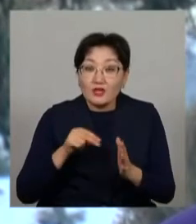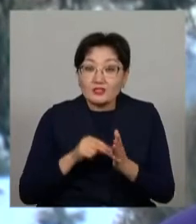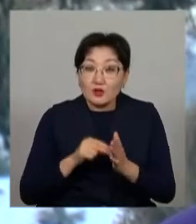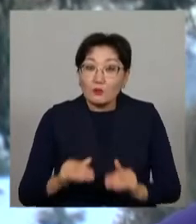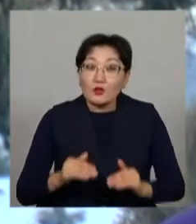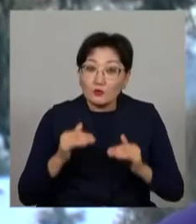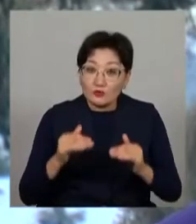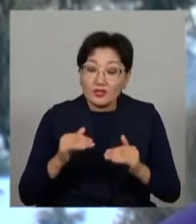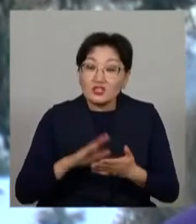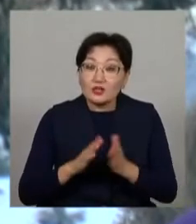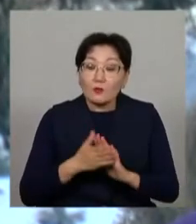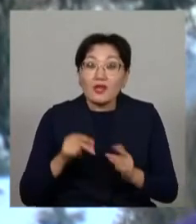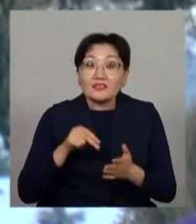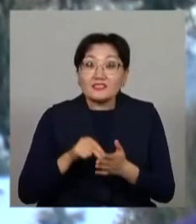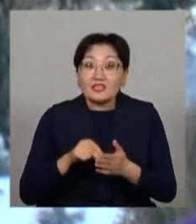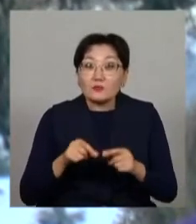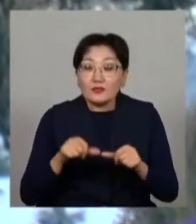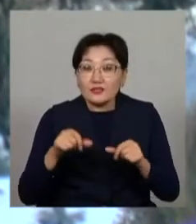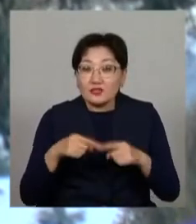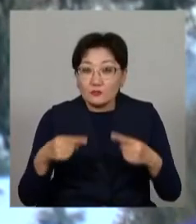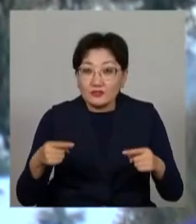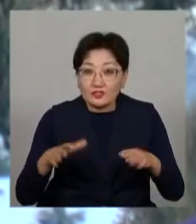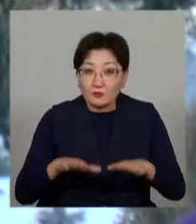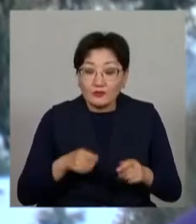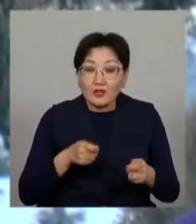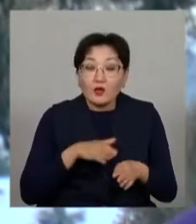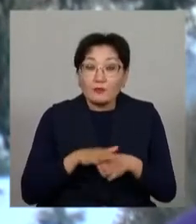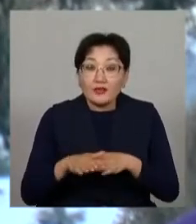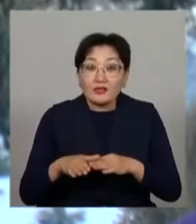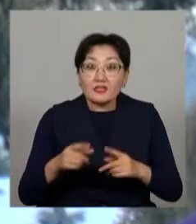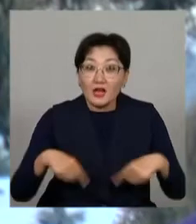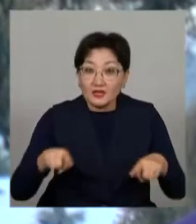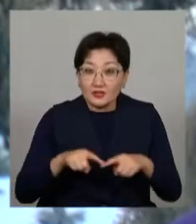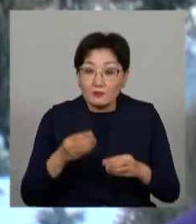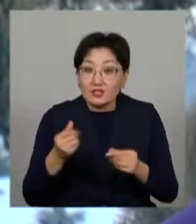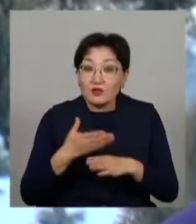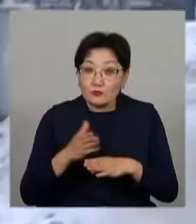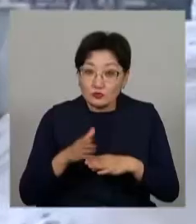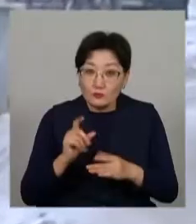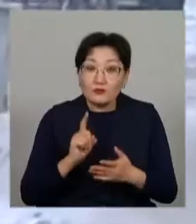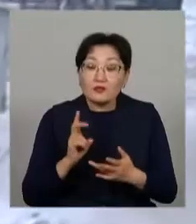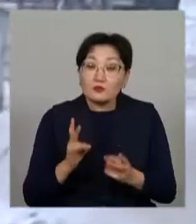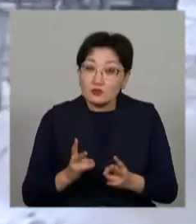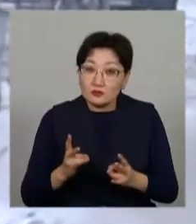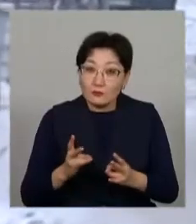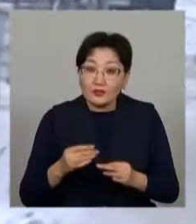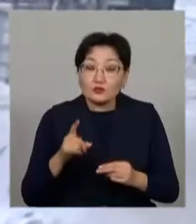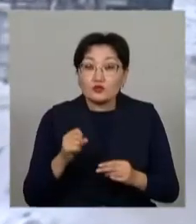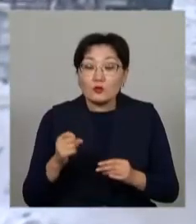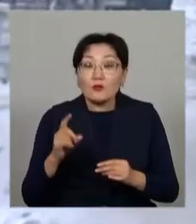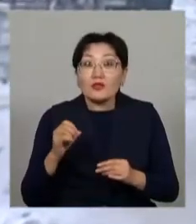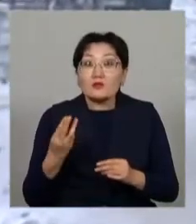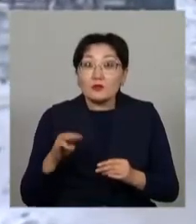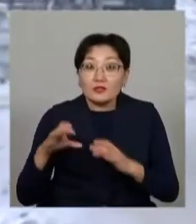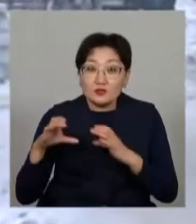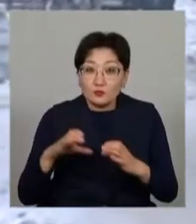едәуір жоғарыласа, онда тарифтің айырмашылығы жергілікті атқарушы органмен субсидиялануы тиіс. Жалпы 100 бірлік техниканы